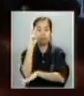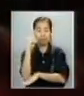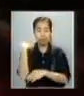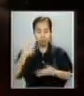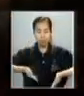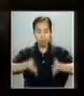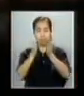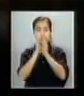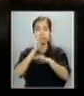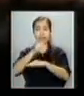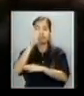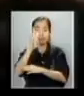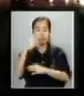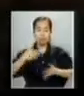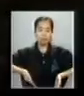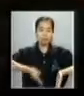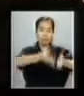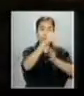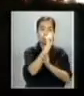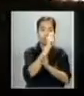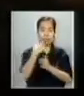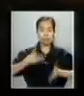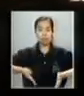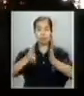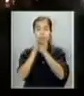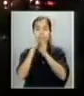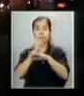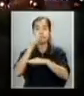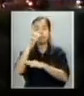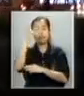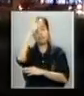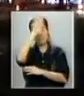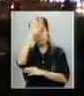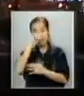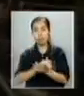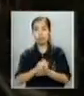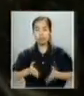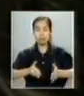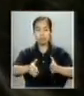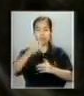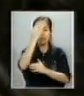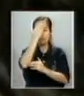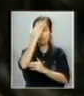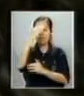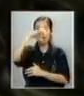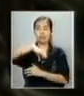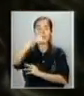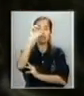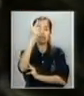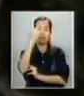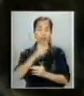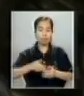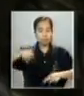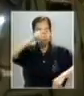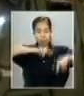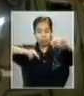ถนนนราธิวาสราชนครินทร์ถนนพระราม3คลองเตยและหน้าสถานีโทรทัศน์ไทยทีวีสีช่อง3ซึ่งถู